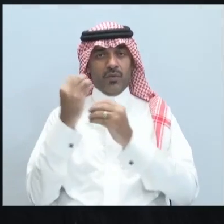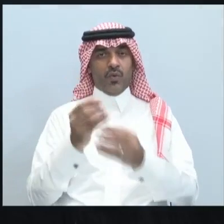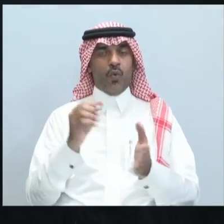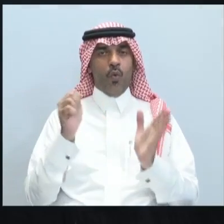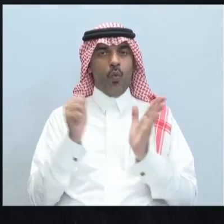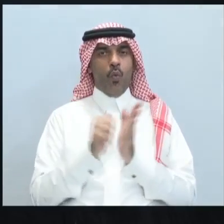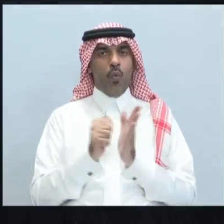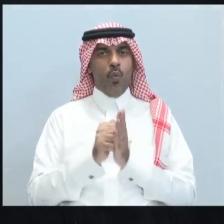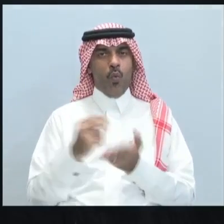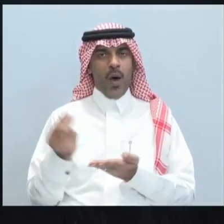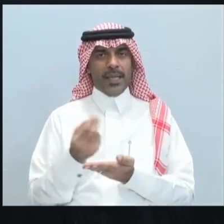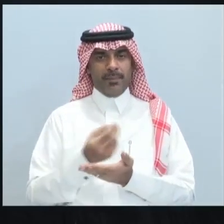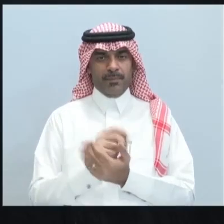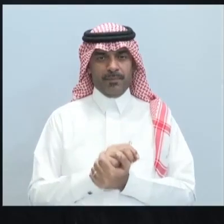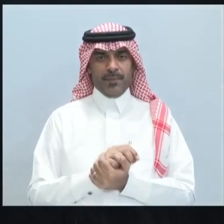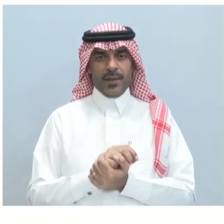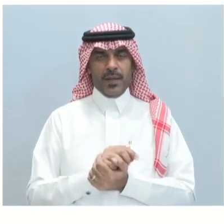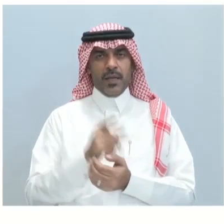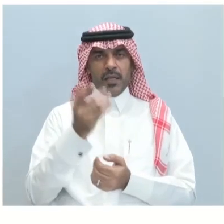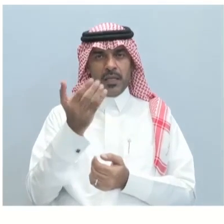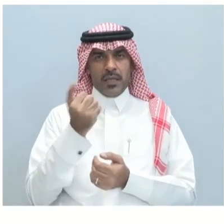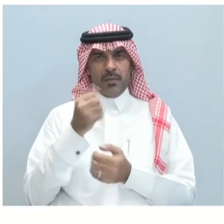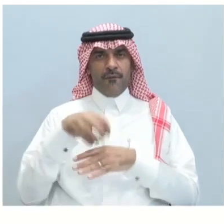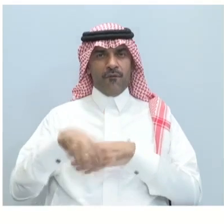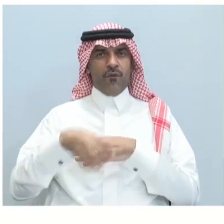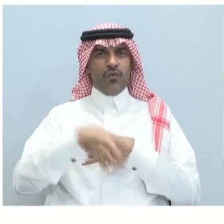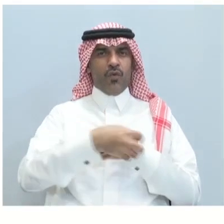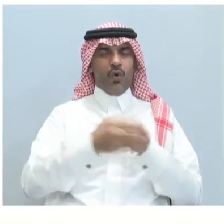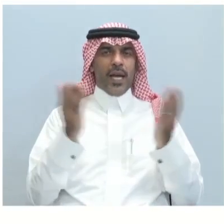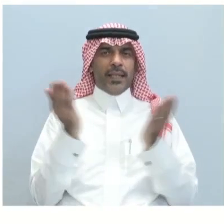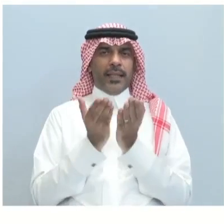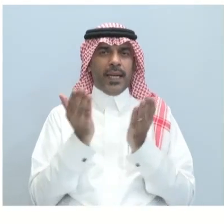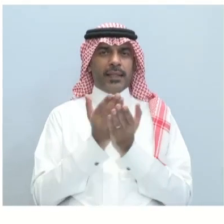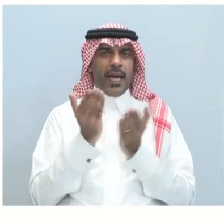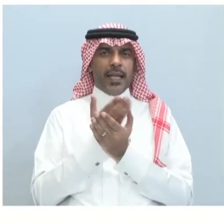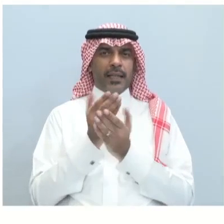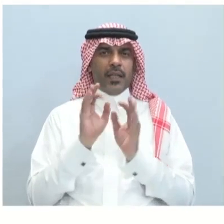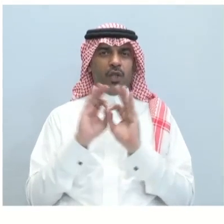الواجب يقول اذكر واذكري فروع الدراسات الاجتماعيه